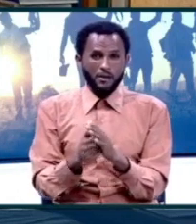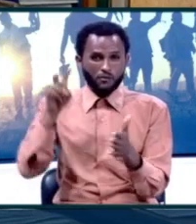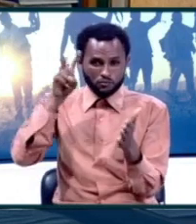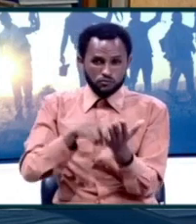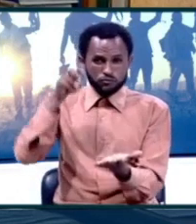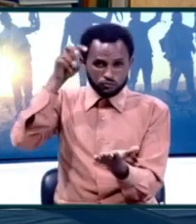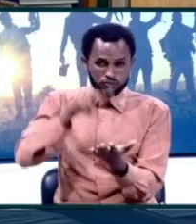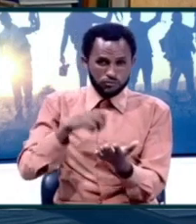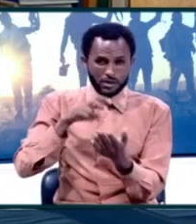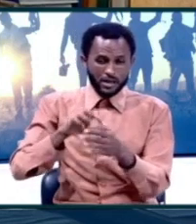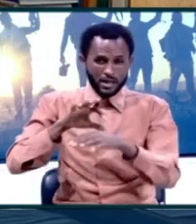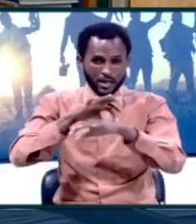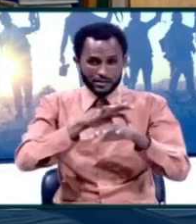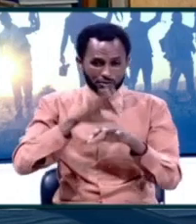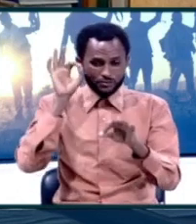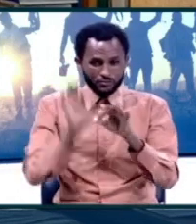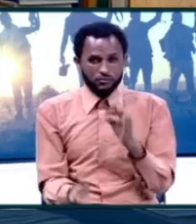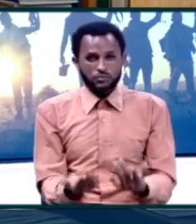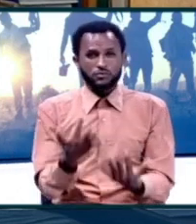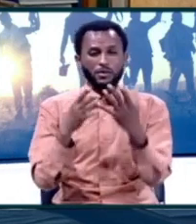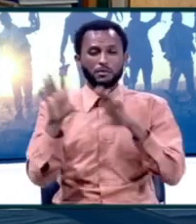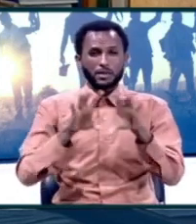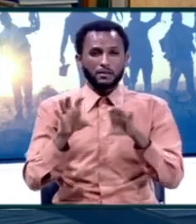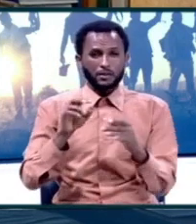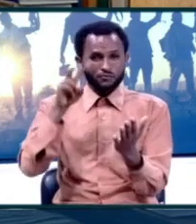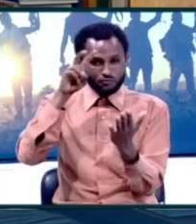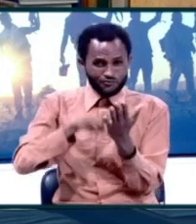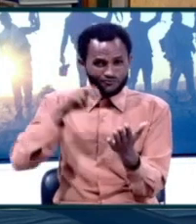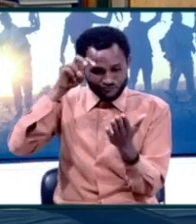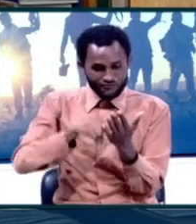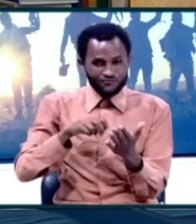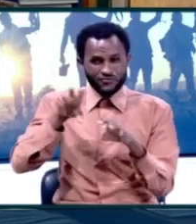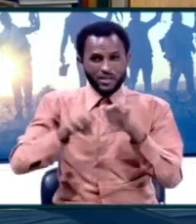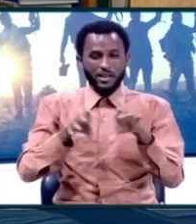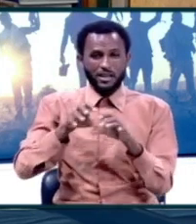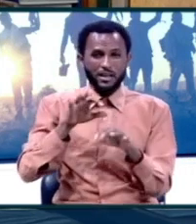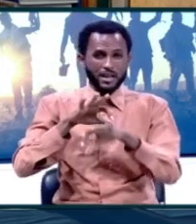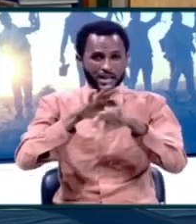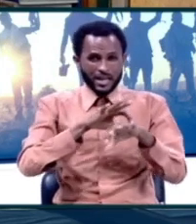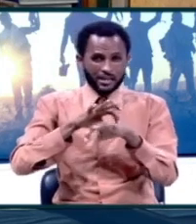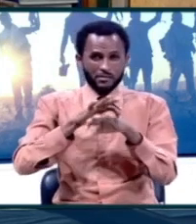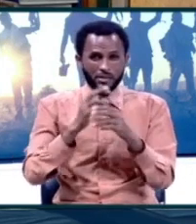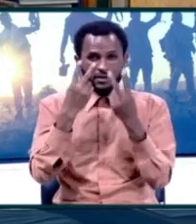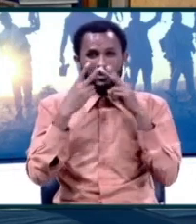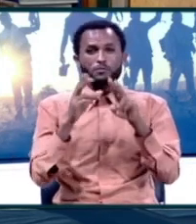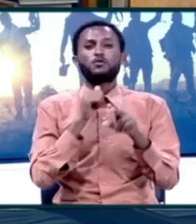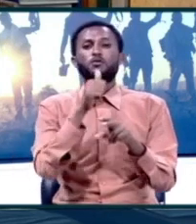ኩዒትካ ኣዕፅምቲ ምቅፀል ኩዒትካ ኣዕፅምቲ ናብ ዘይምልከቶ